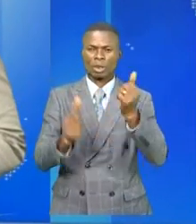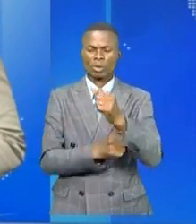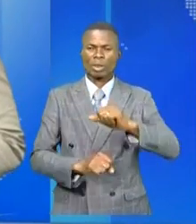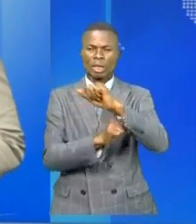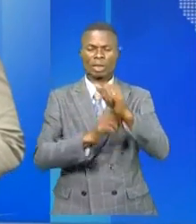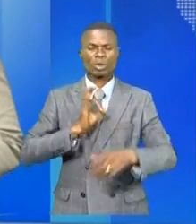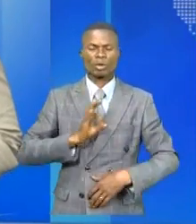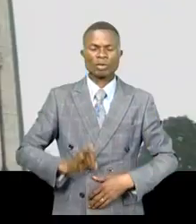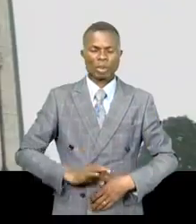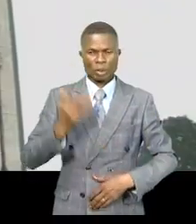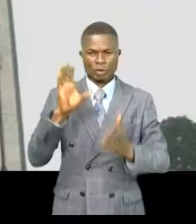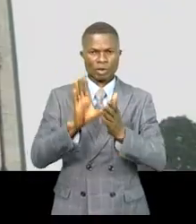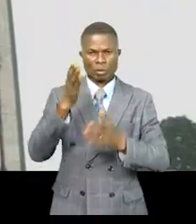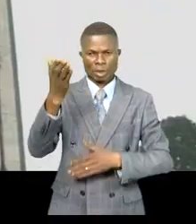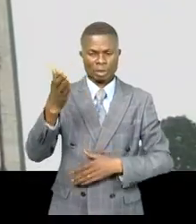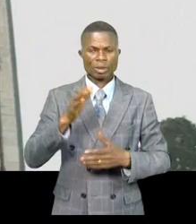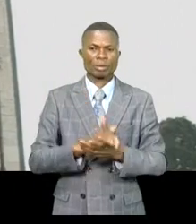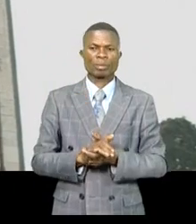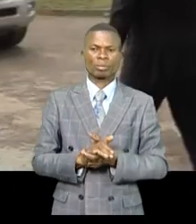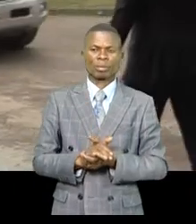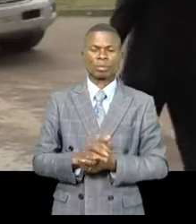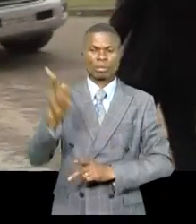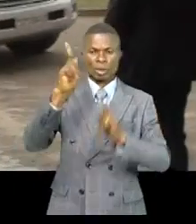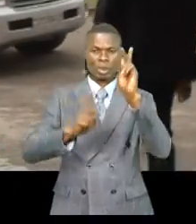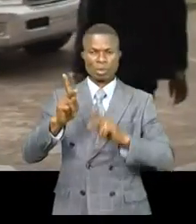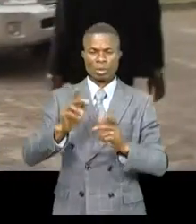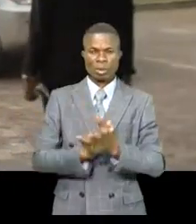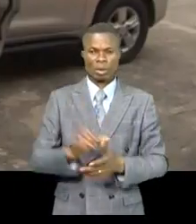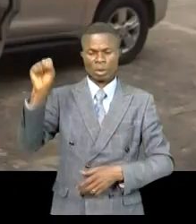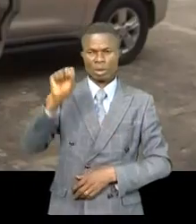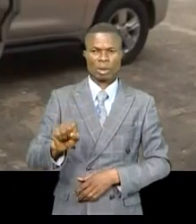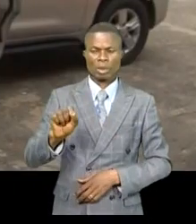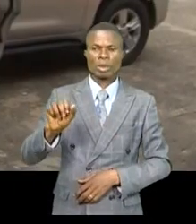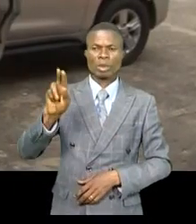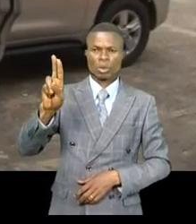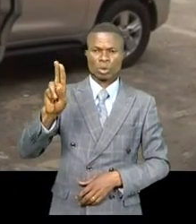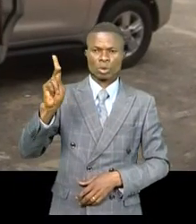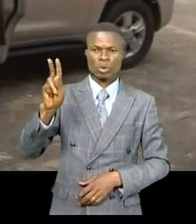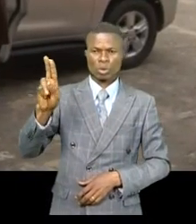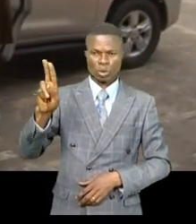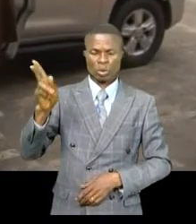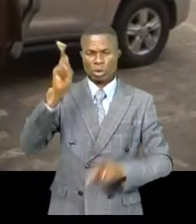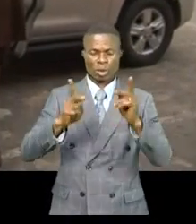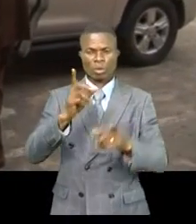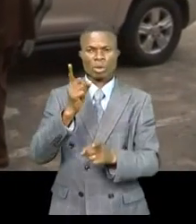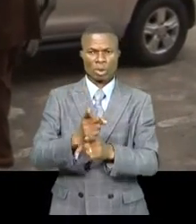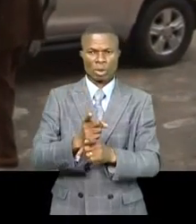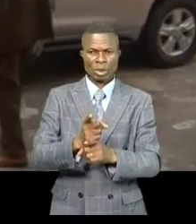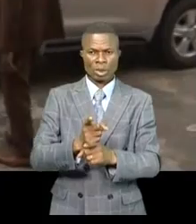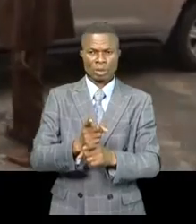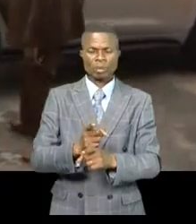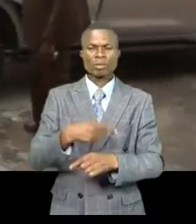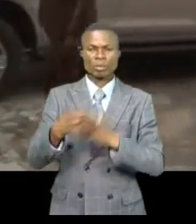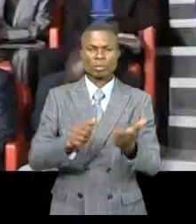l'État, Jacques Abobab. Le peuple soukous, une identité culturelle riche, un peuple authentique de par ses